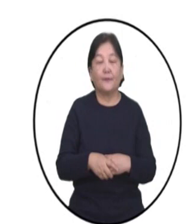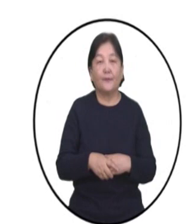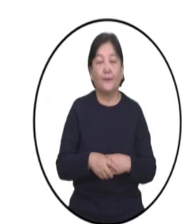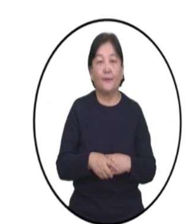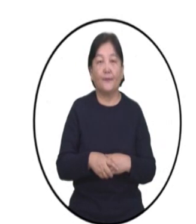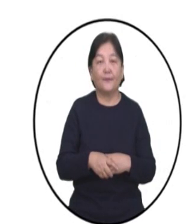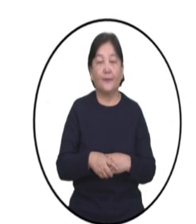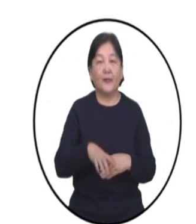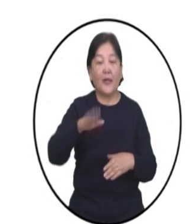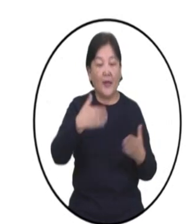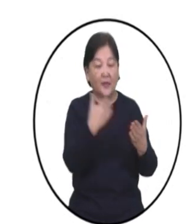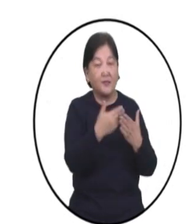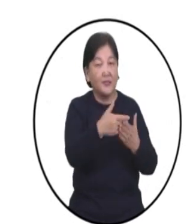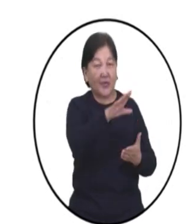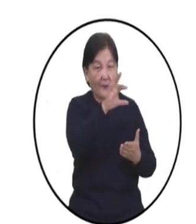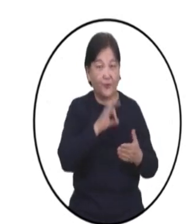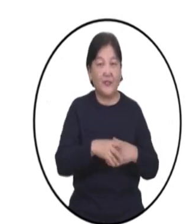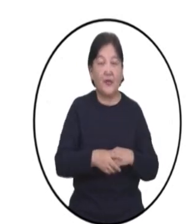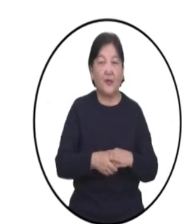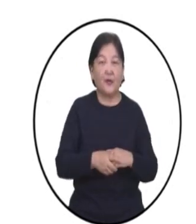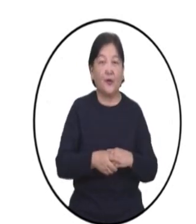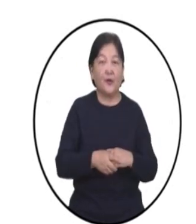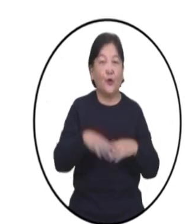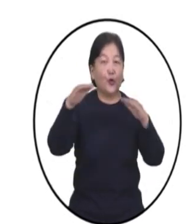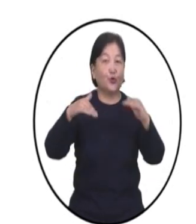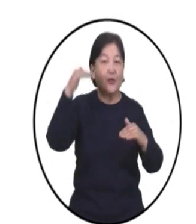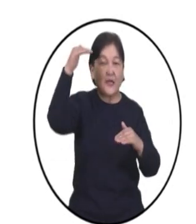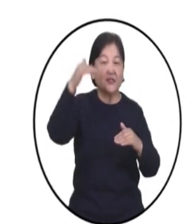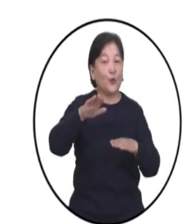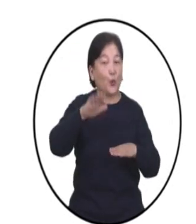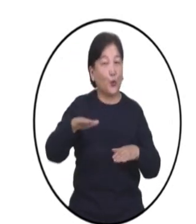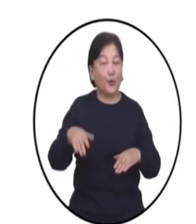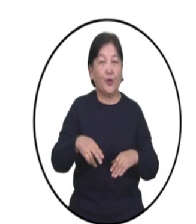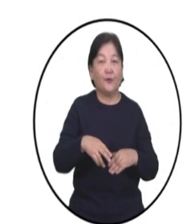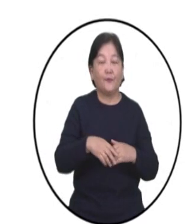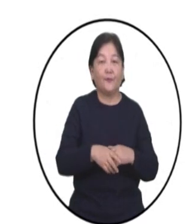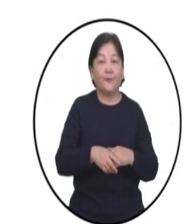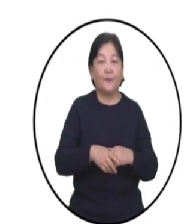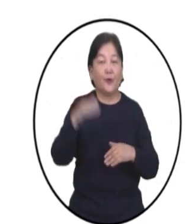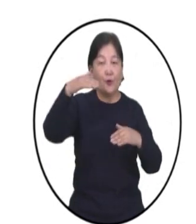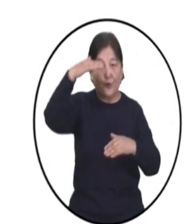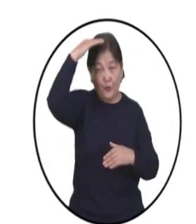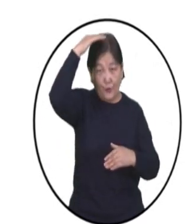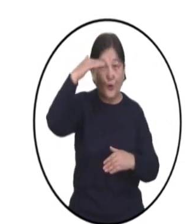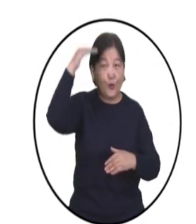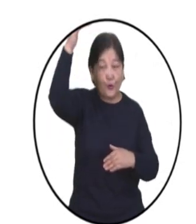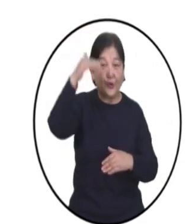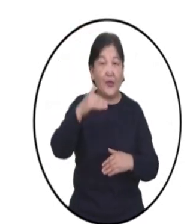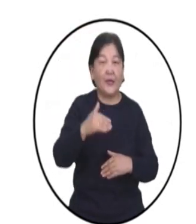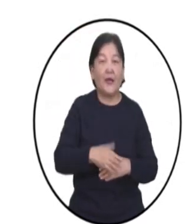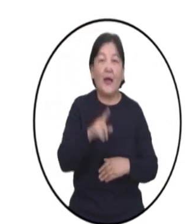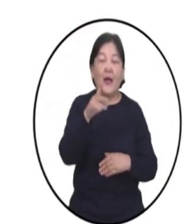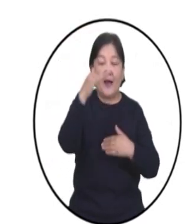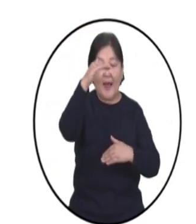дараагийн жишээг авч үзье. За, өсвөр насны хэсэг охид хүүхдийн өндрийг хайрцагын диаграммаар үзүүлсэн